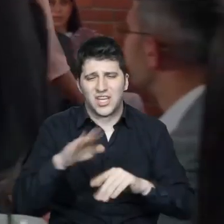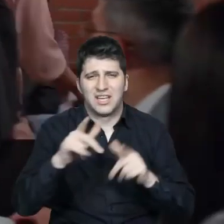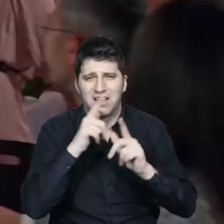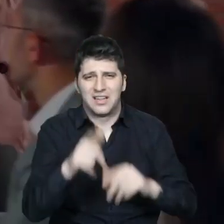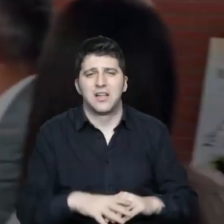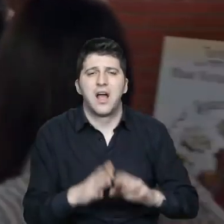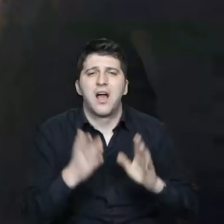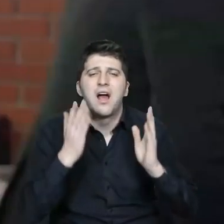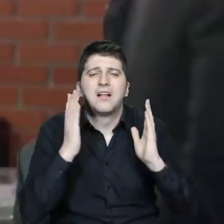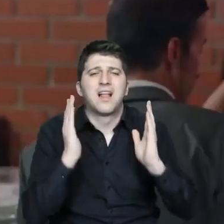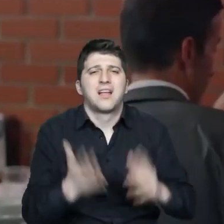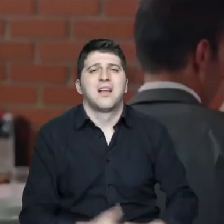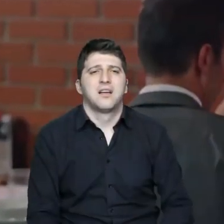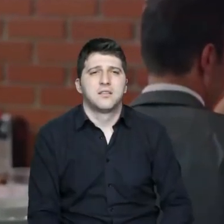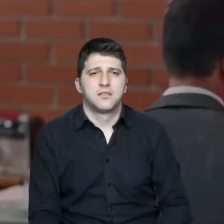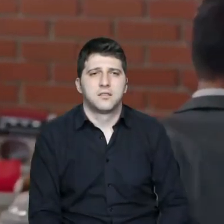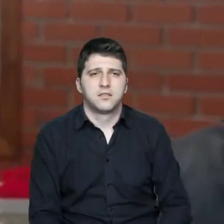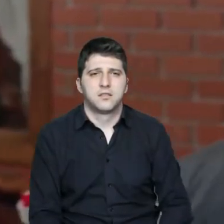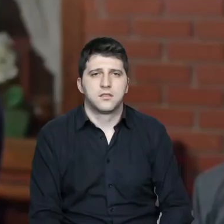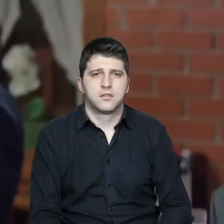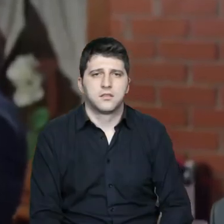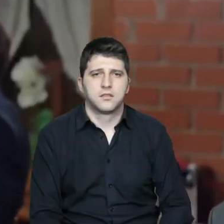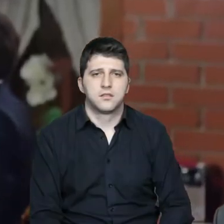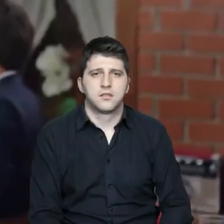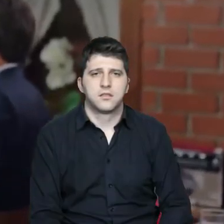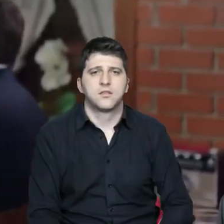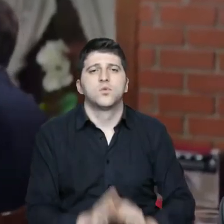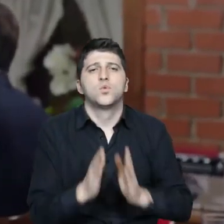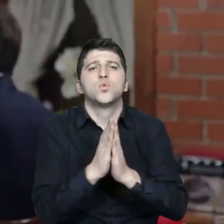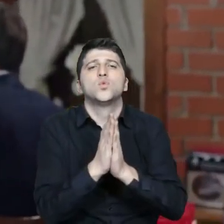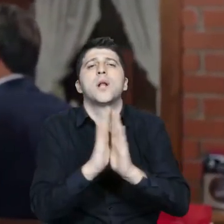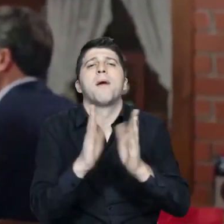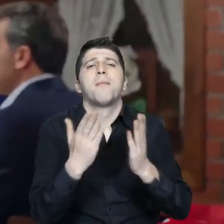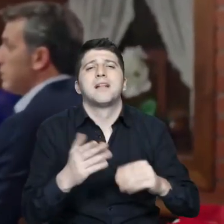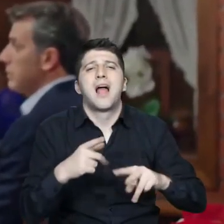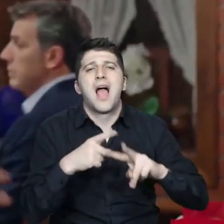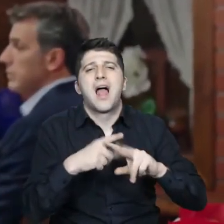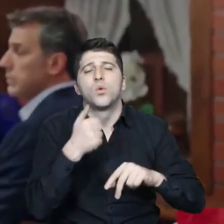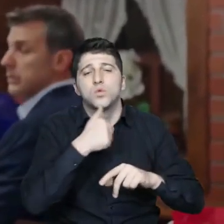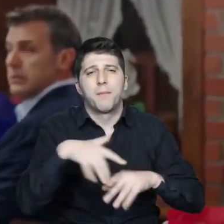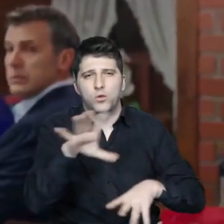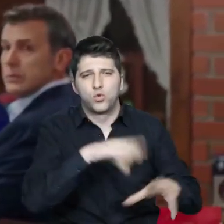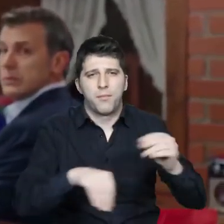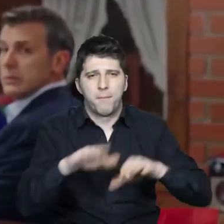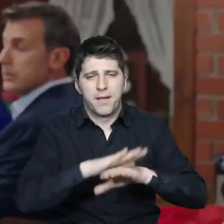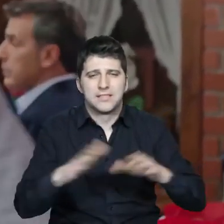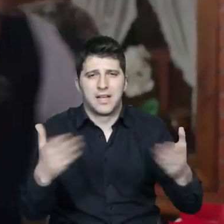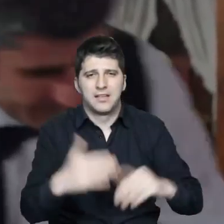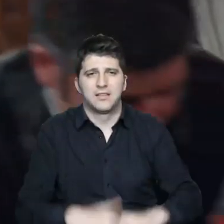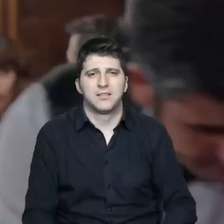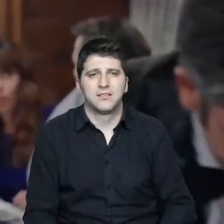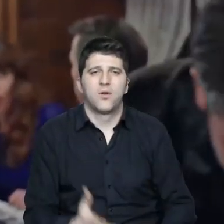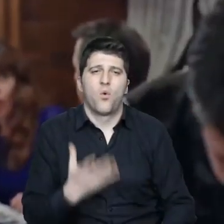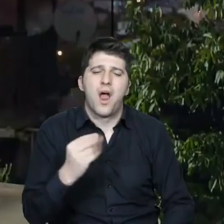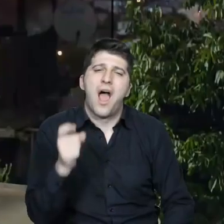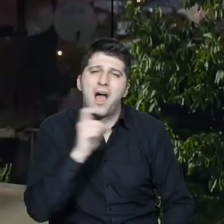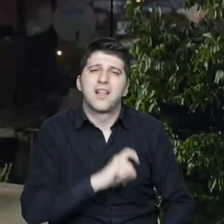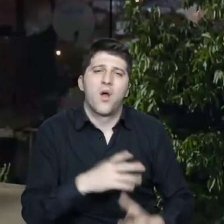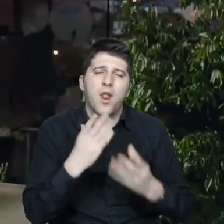Çekil. Ay Allah ya. Kapıya yöneldi. Kusura bakmayın. Ali Usta, hemen toplayalım masayı. Ne olur öyle